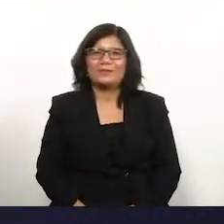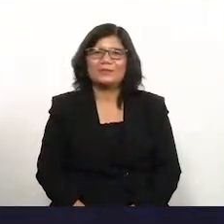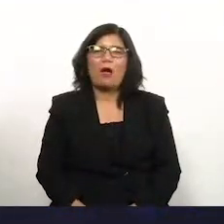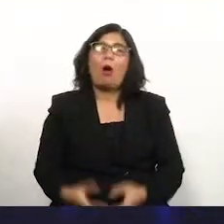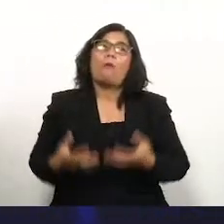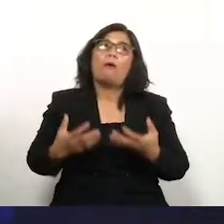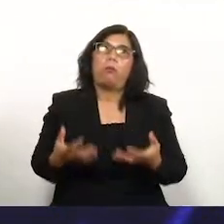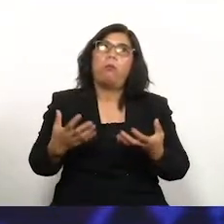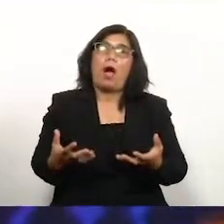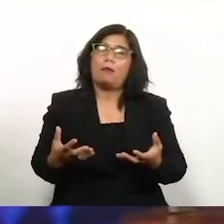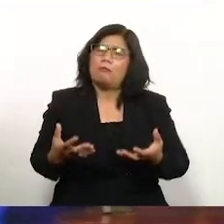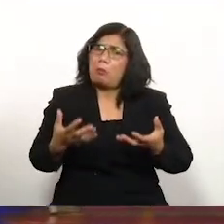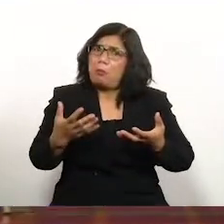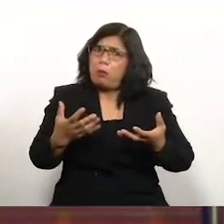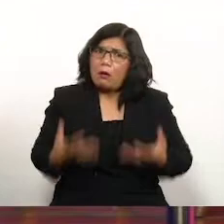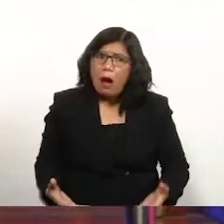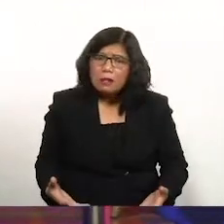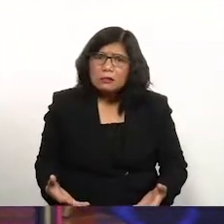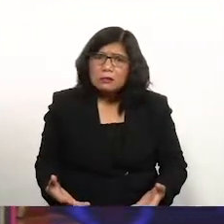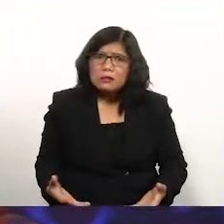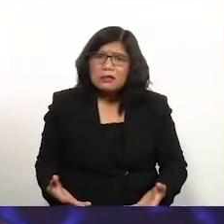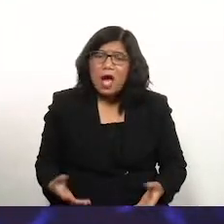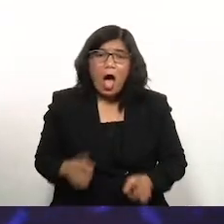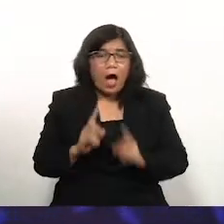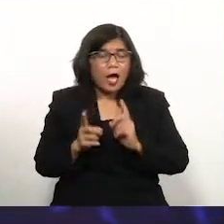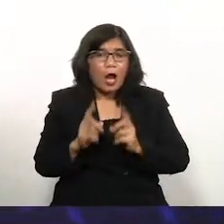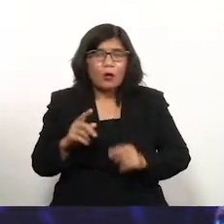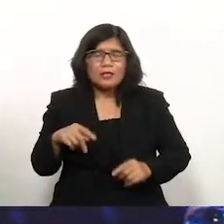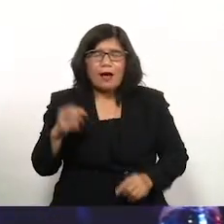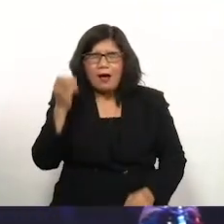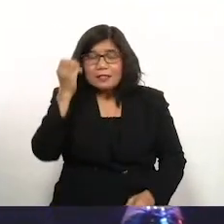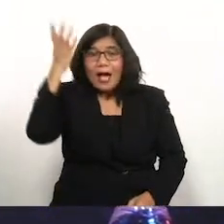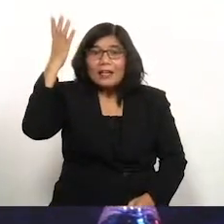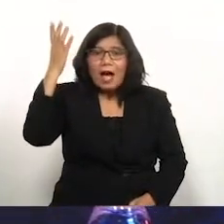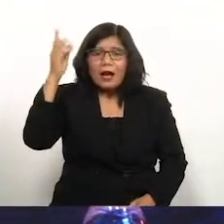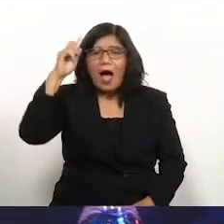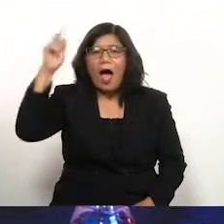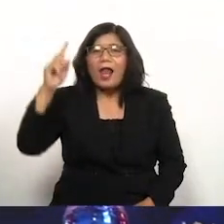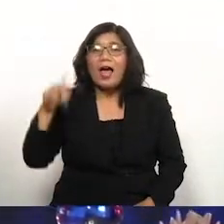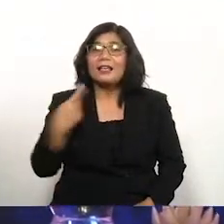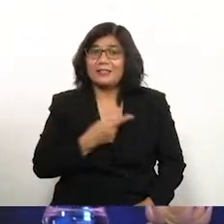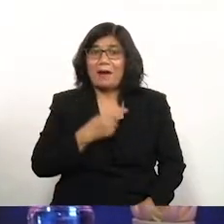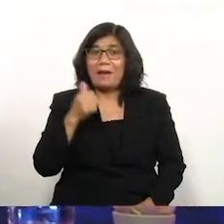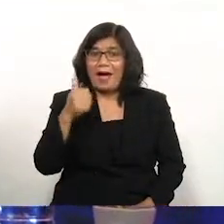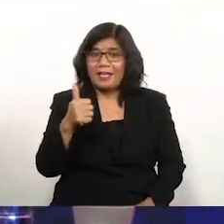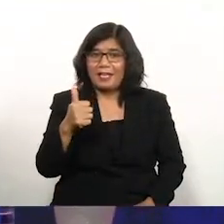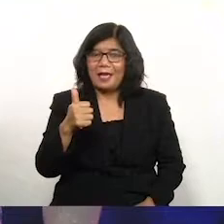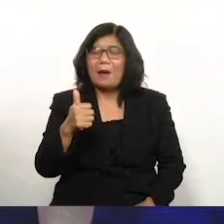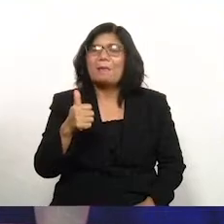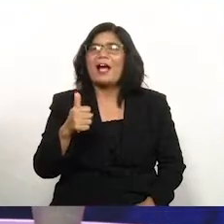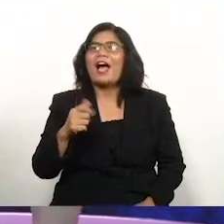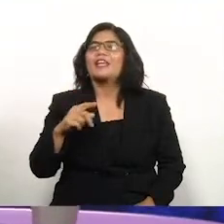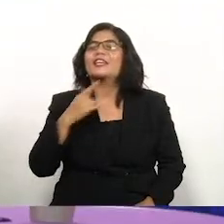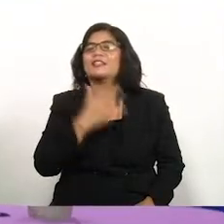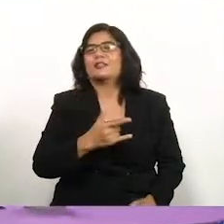Hai beban seberat apapun kalau kita menyadari Allah Itu Baik I make kita tetap